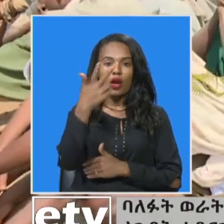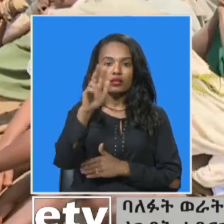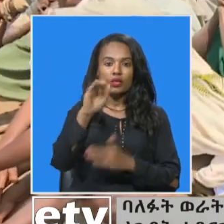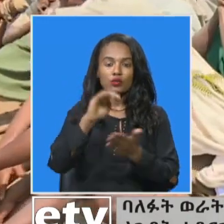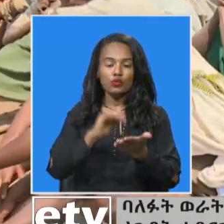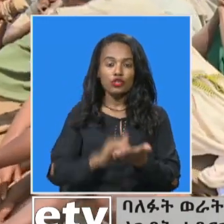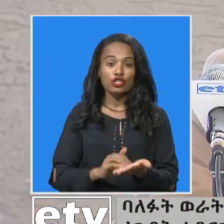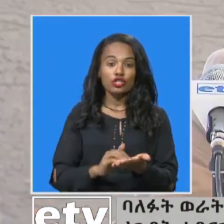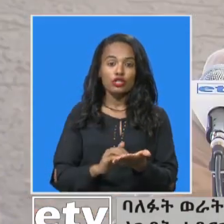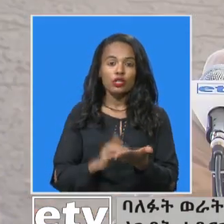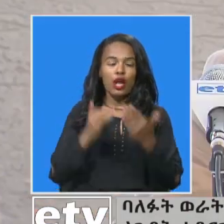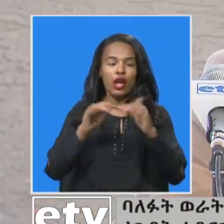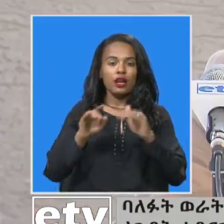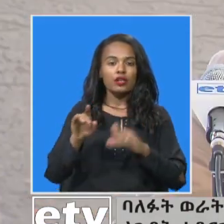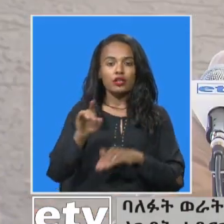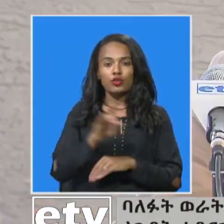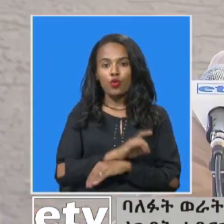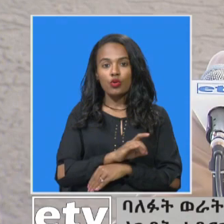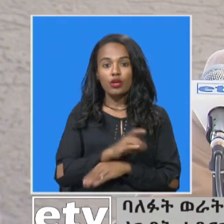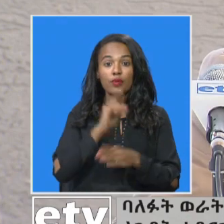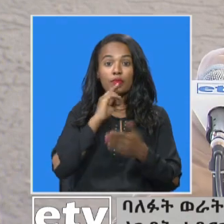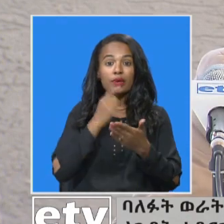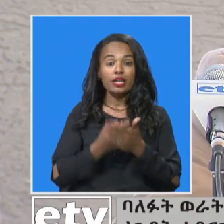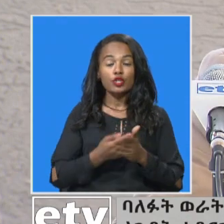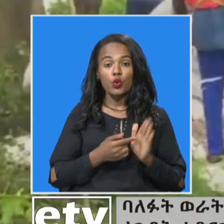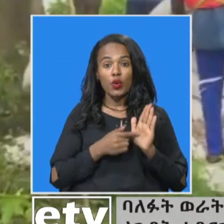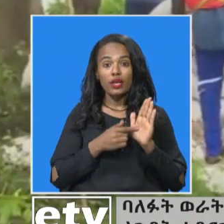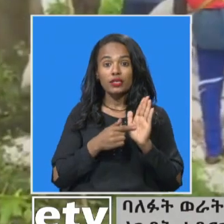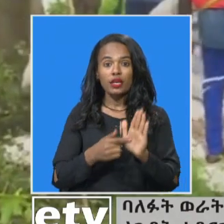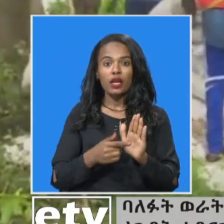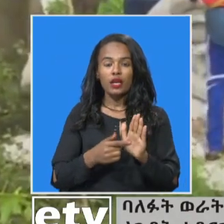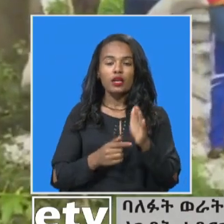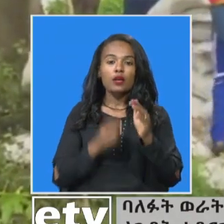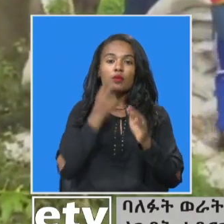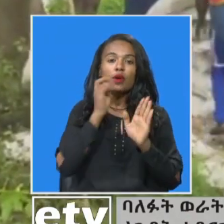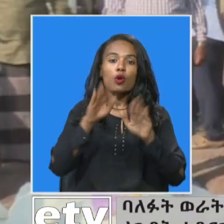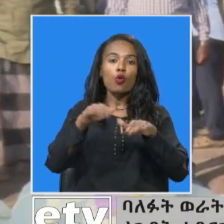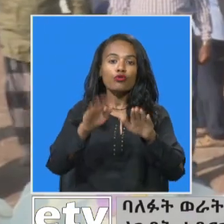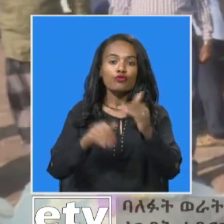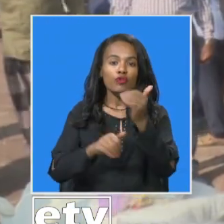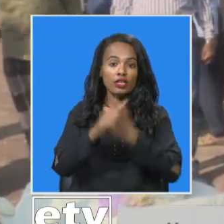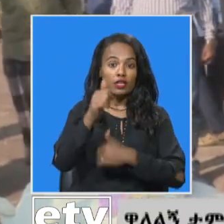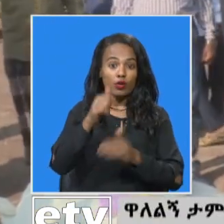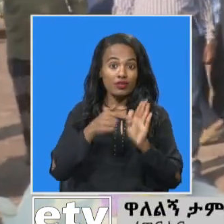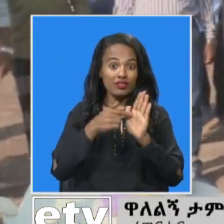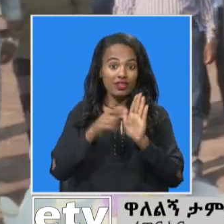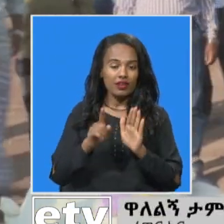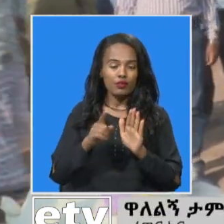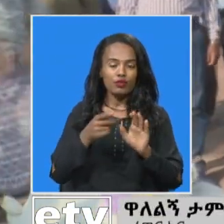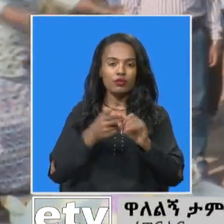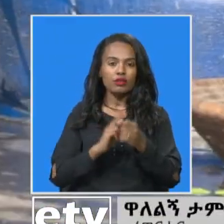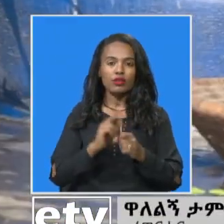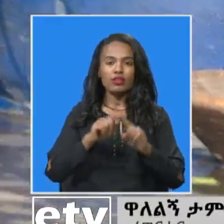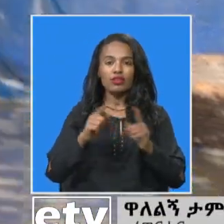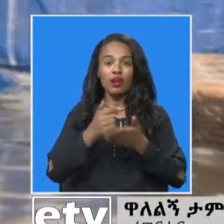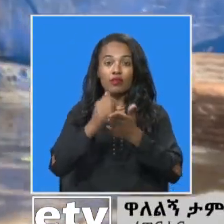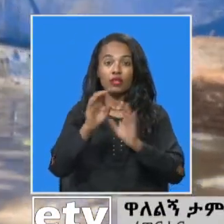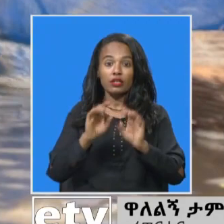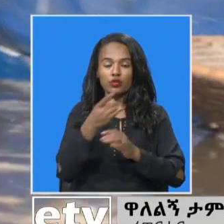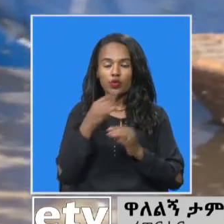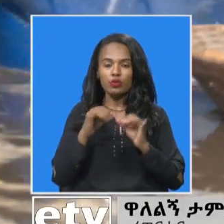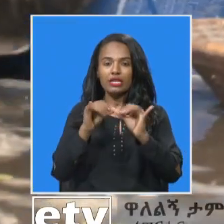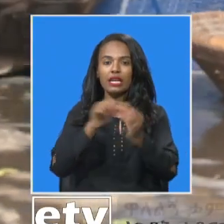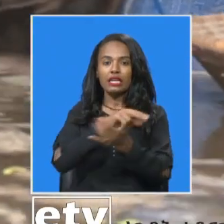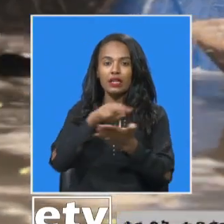313,000 ያህል እንደደረሰ መረጃው ያሳያል። በጎርፍ አደጋው ለተፈናቀሉ ዜጎች የተለያዩ ድጋፎች እየተደረጉ ሲሆን